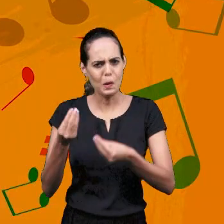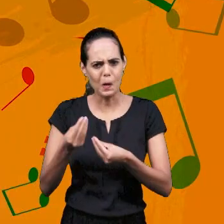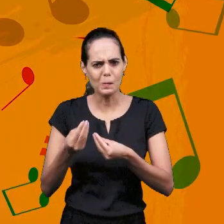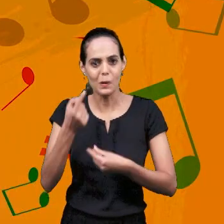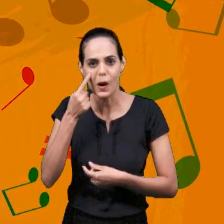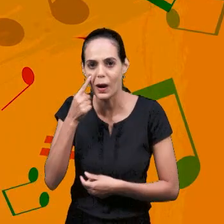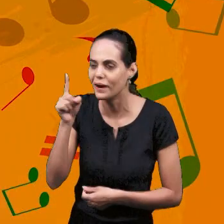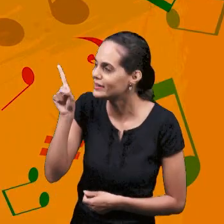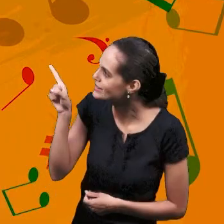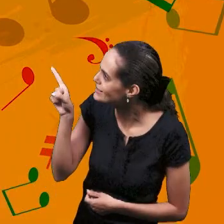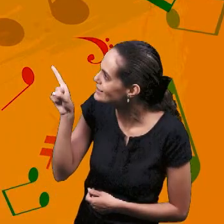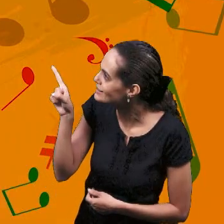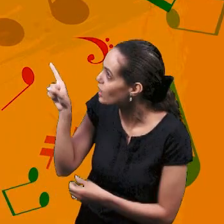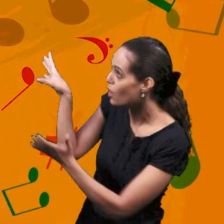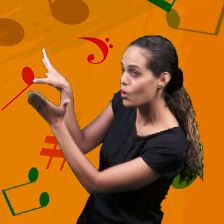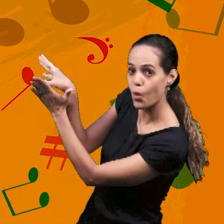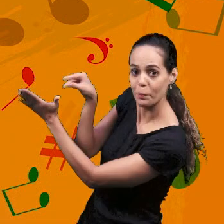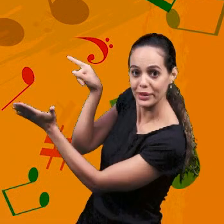passe à la guitare.